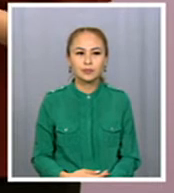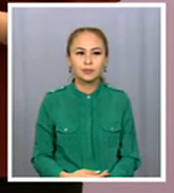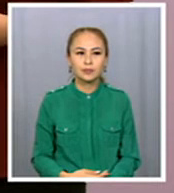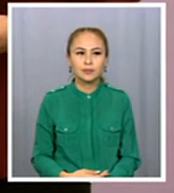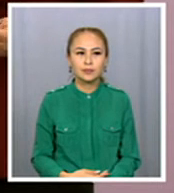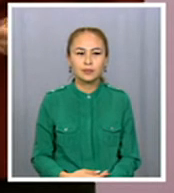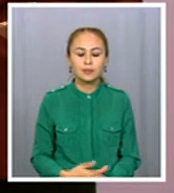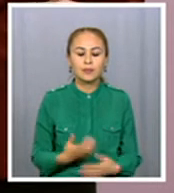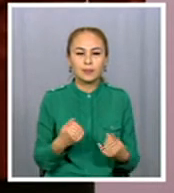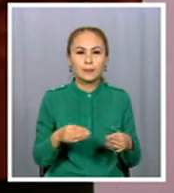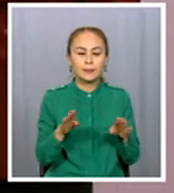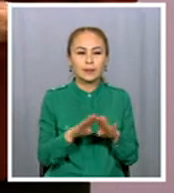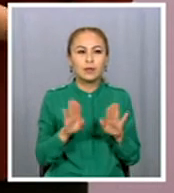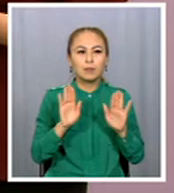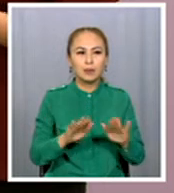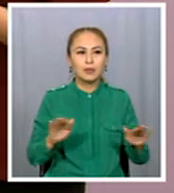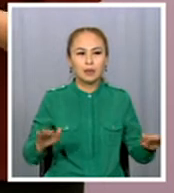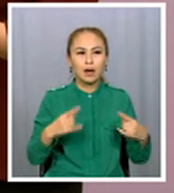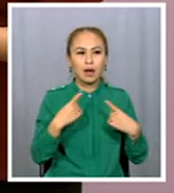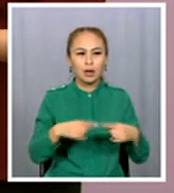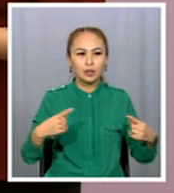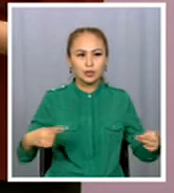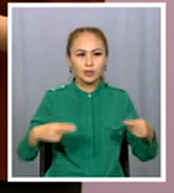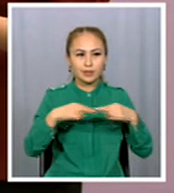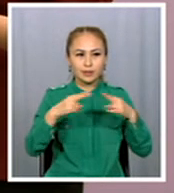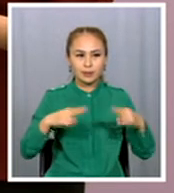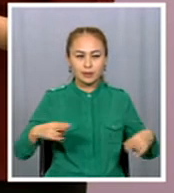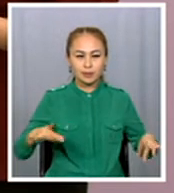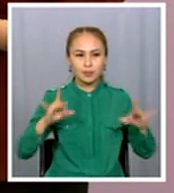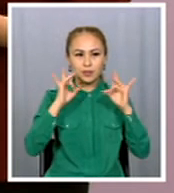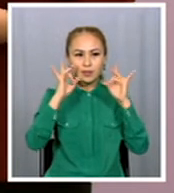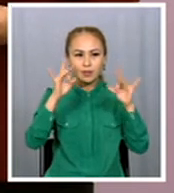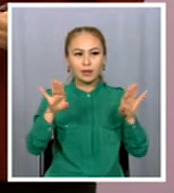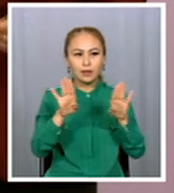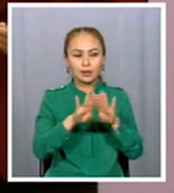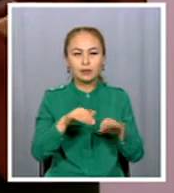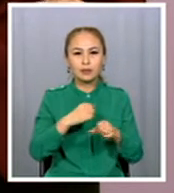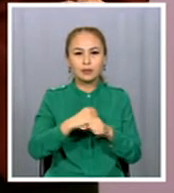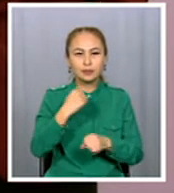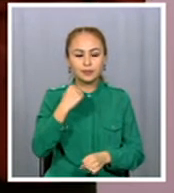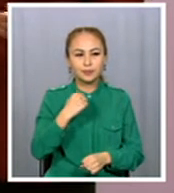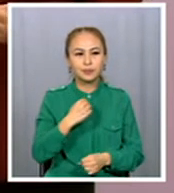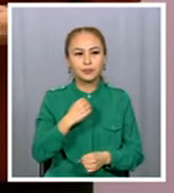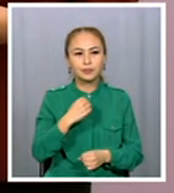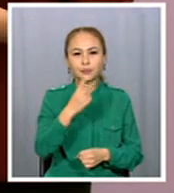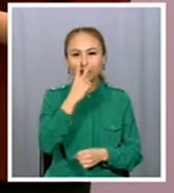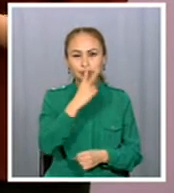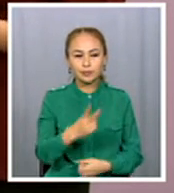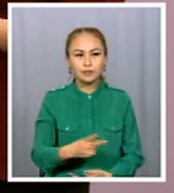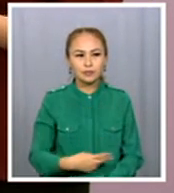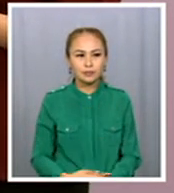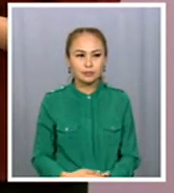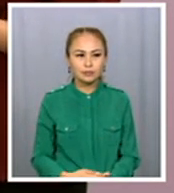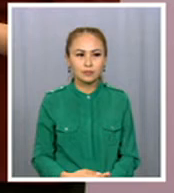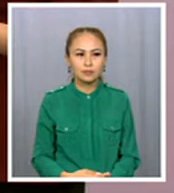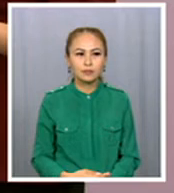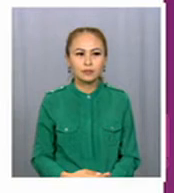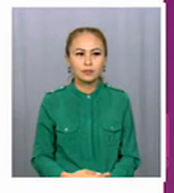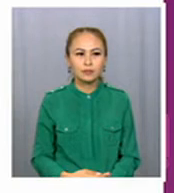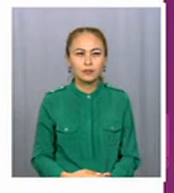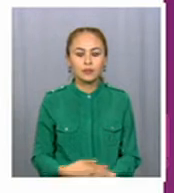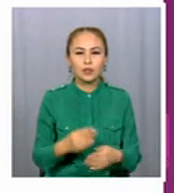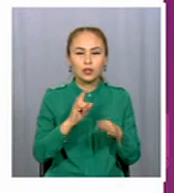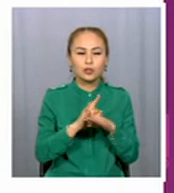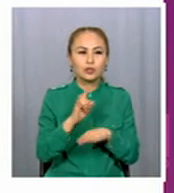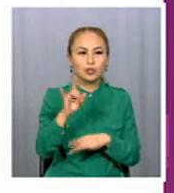Ал енді балалар, әр түрлі нысандардың дыбыс деңгейінің қаттылығын көрейік. Ұшақтың